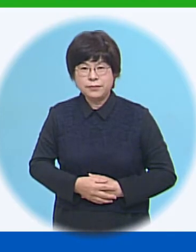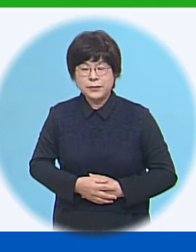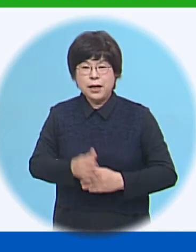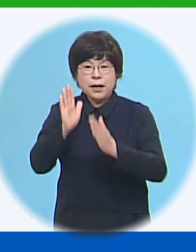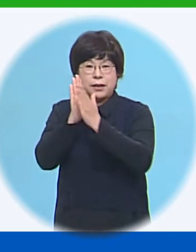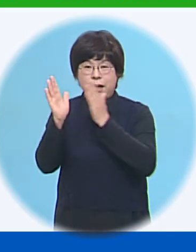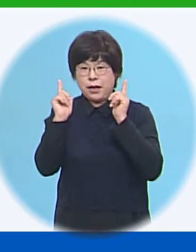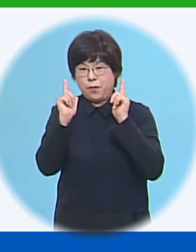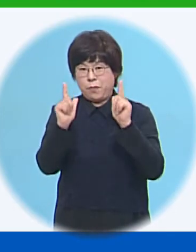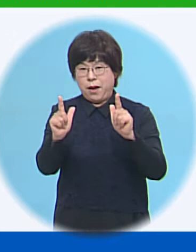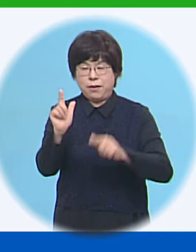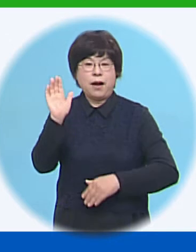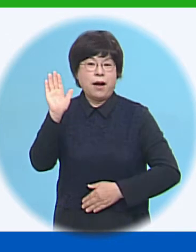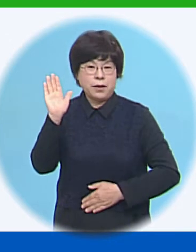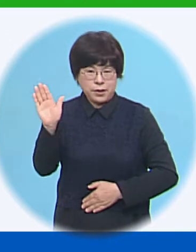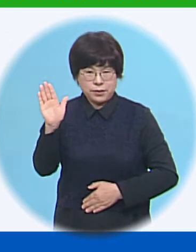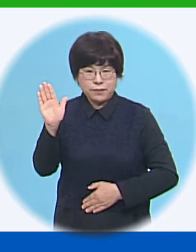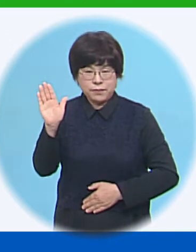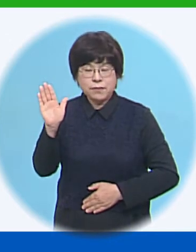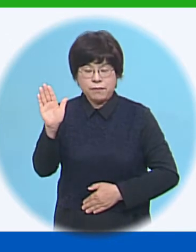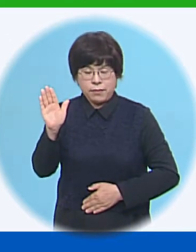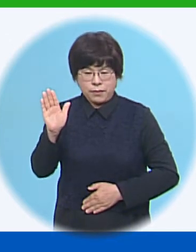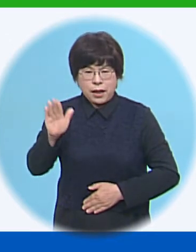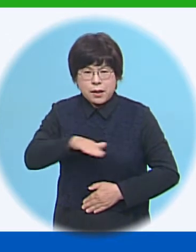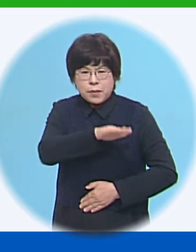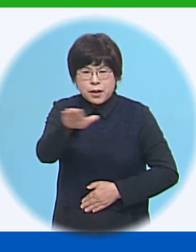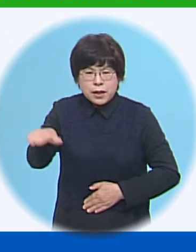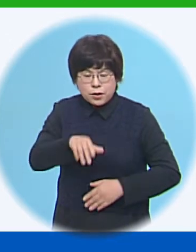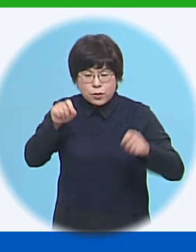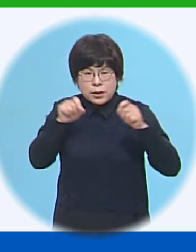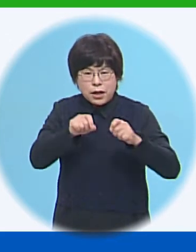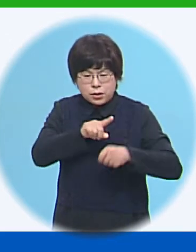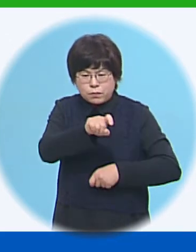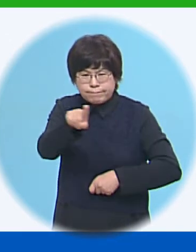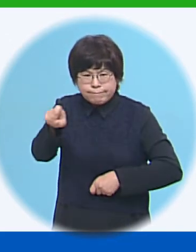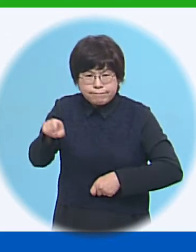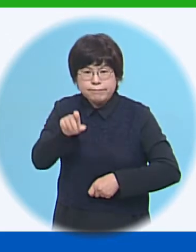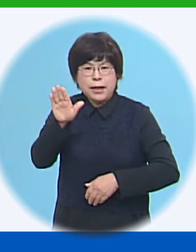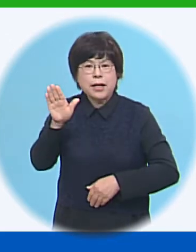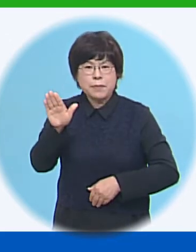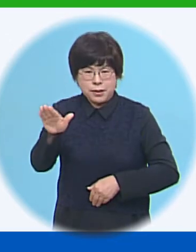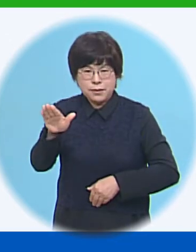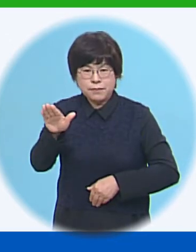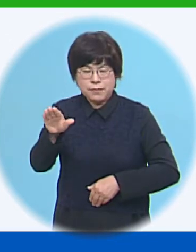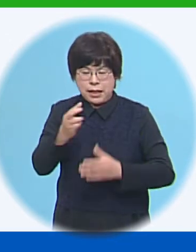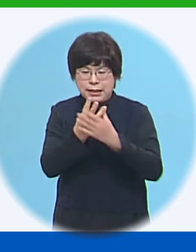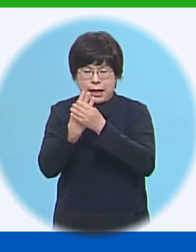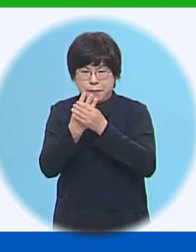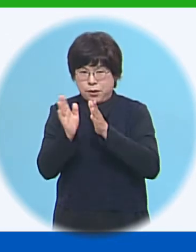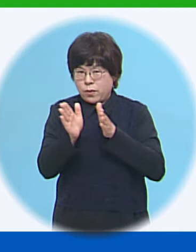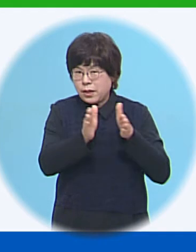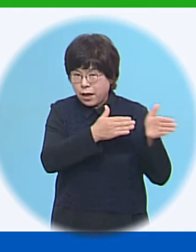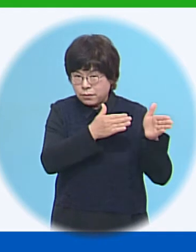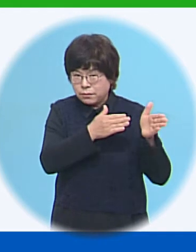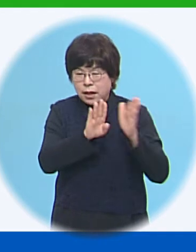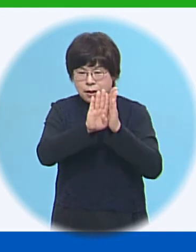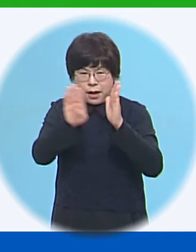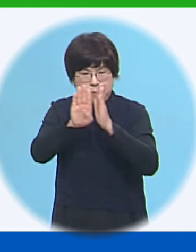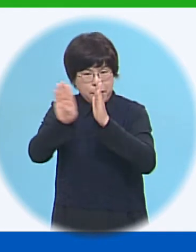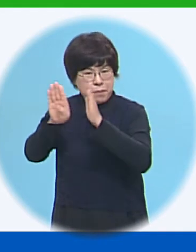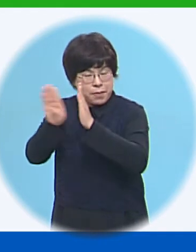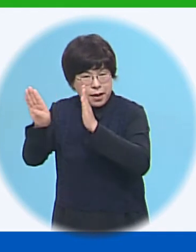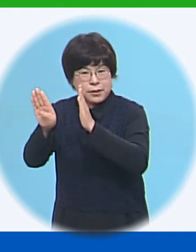県からのお願いです。身近な場所にも感染リスクがあります。3密を避ける、こまめな換